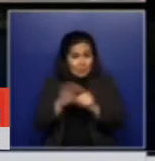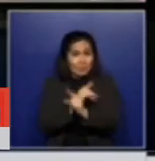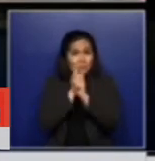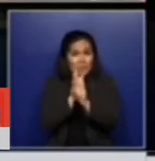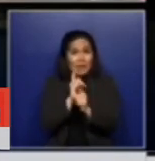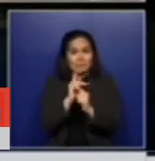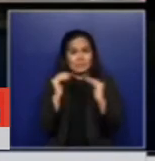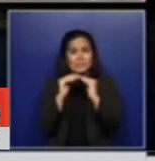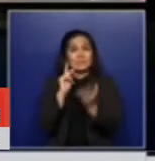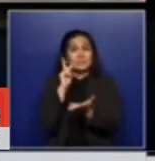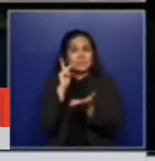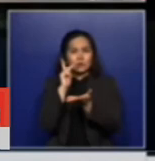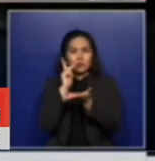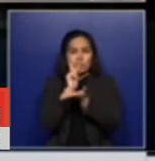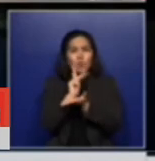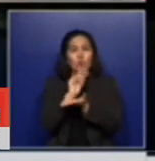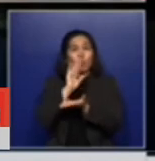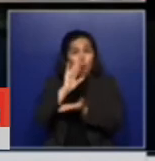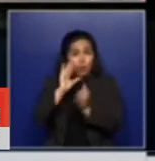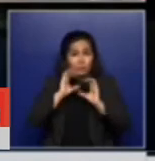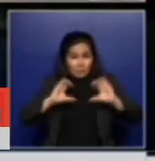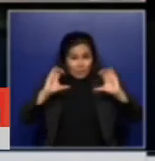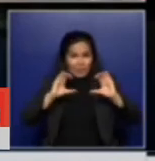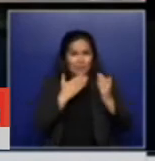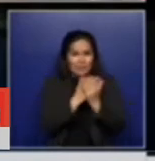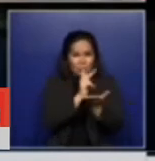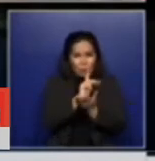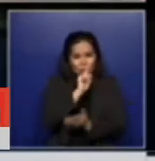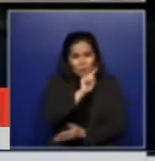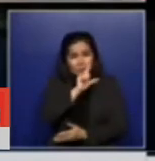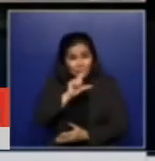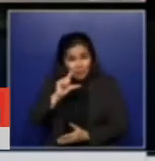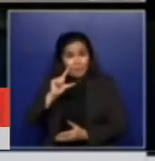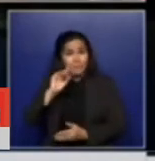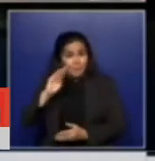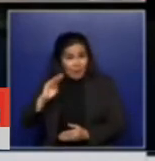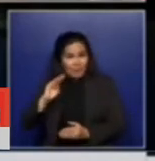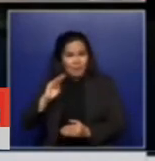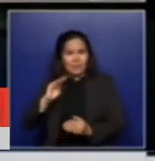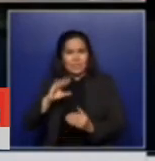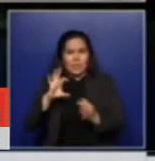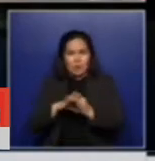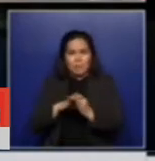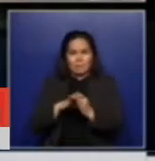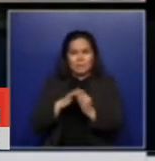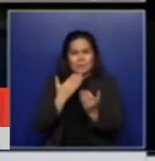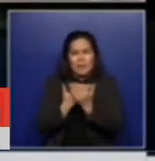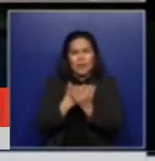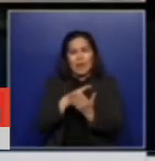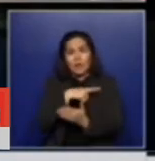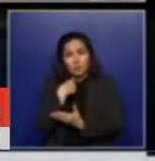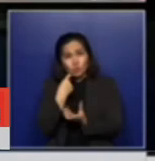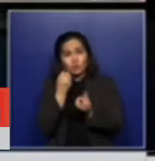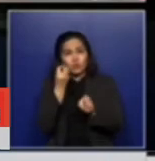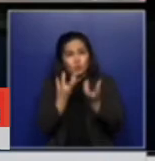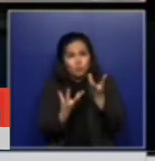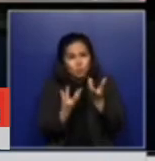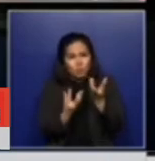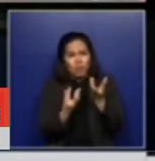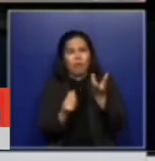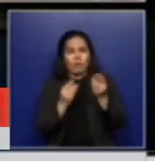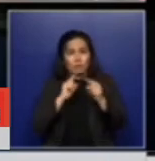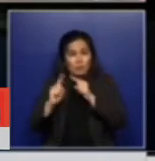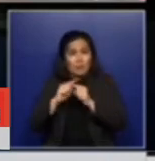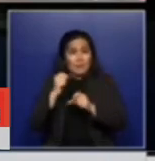กู้1ล้านล้านบาทนะครับเรียมรวมการชดเชยการขาดดุลปีนี้นะครับที่ท่